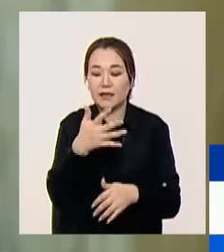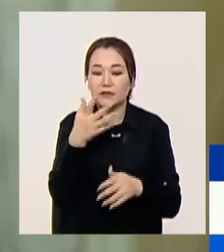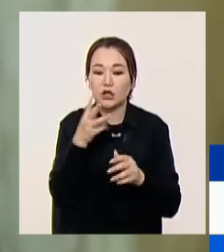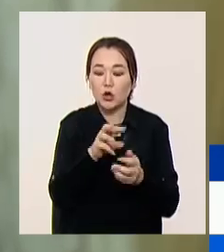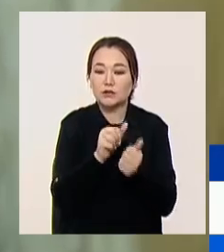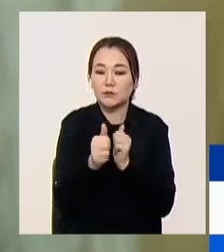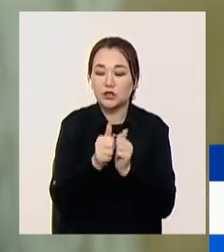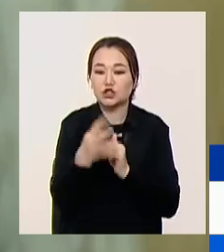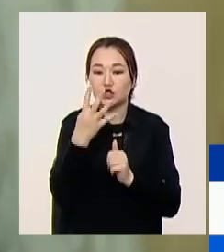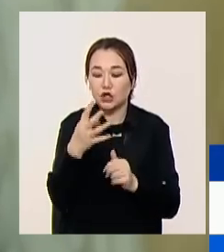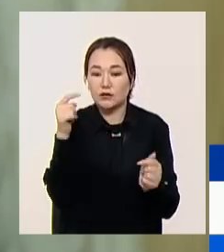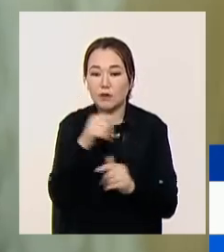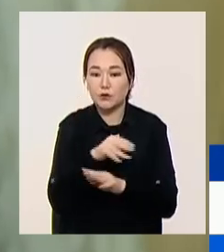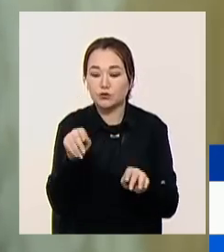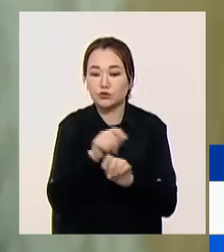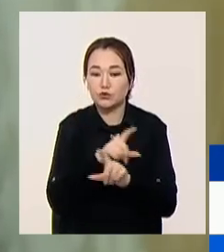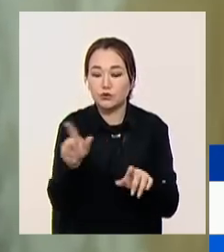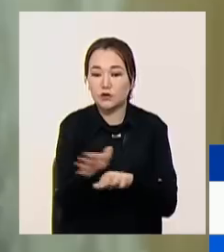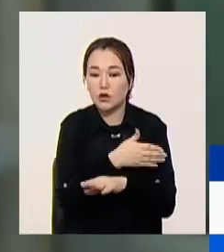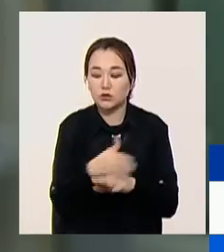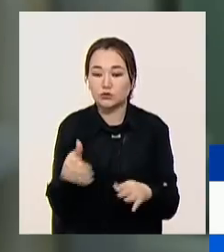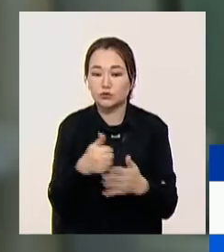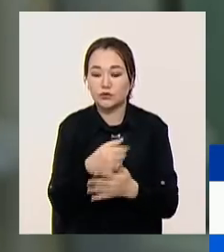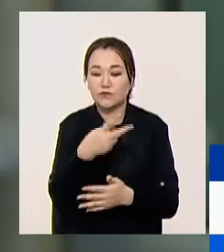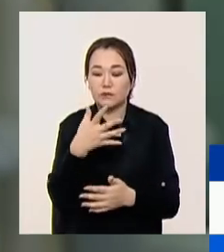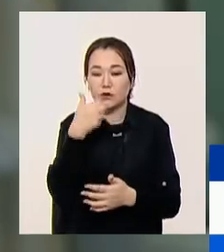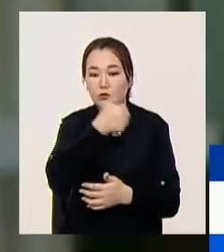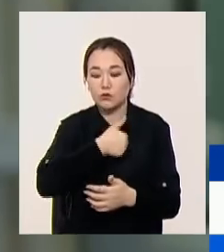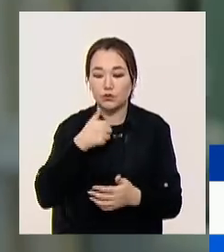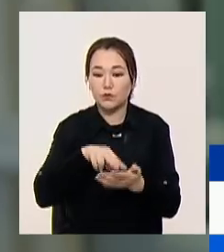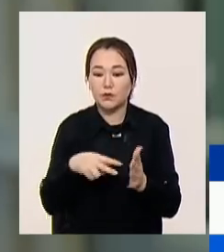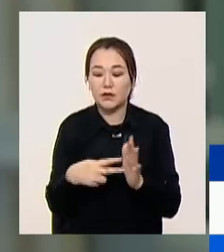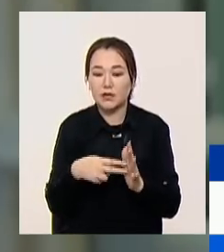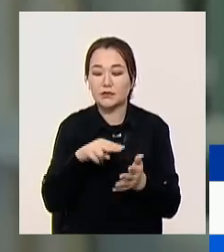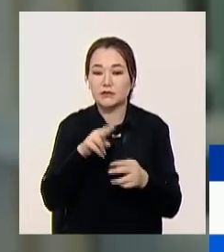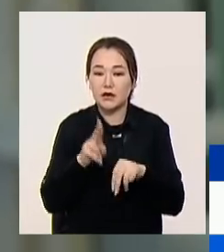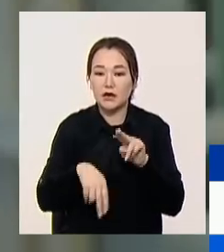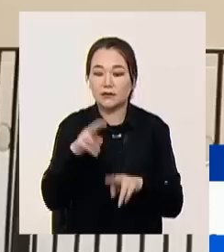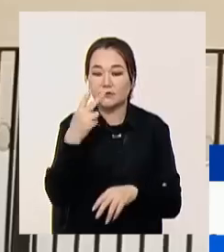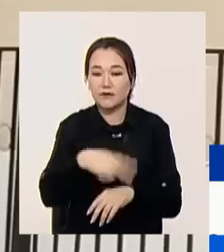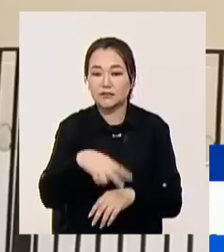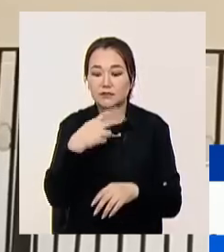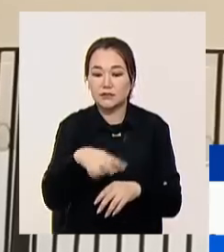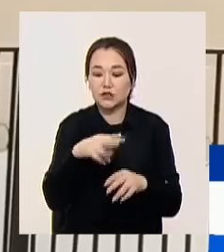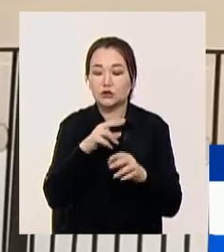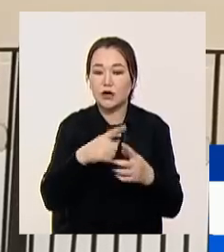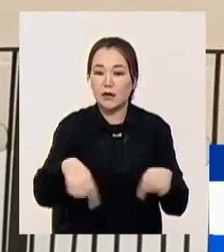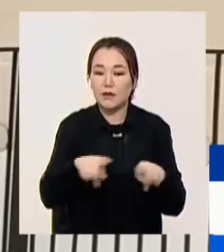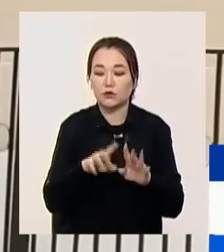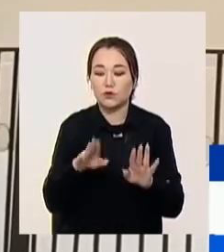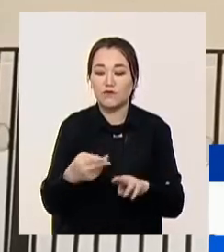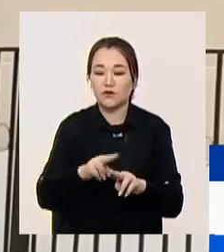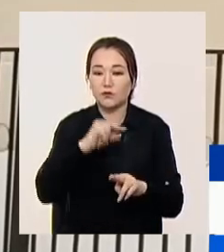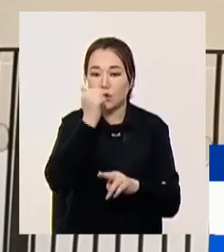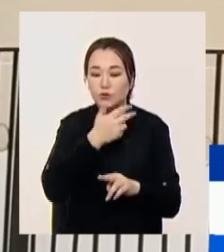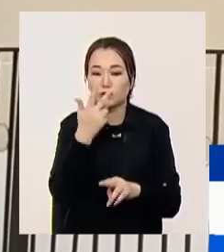4 аварийные школы. Чтобы их разгрузить до 2025 года, в планах строительства порядка 20 объектов. Только в этом году